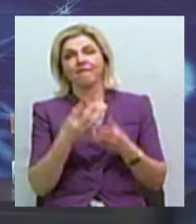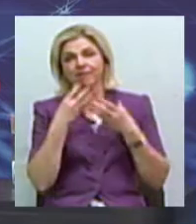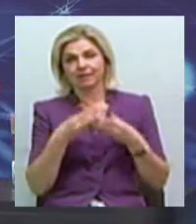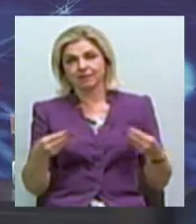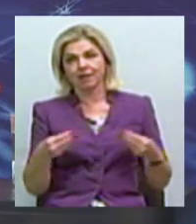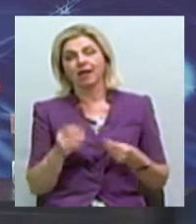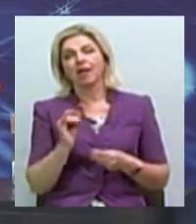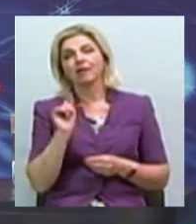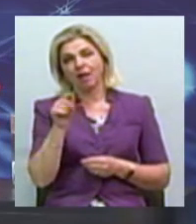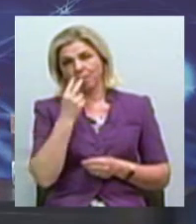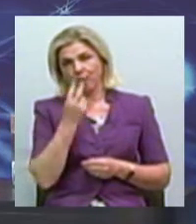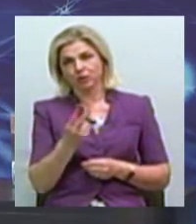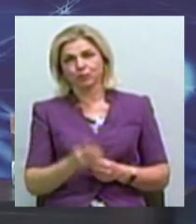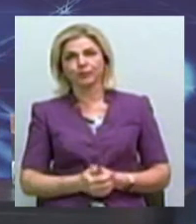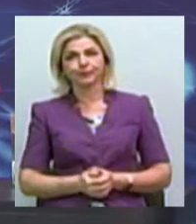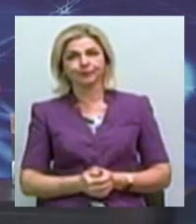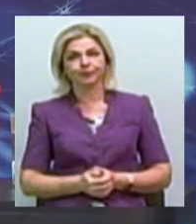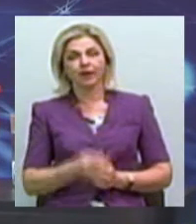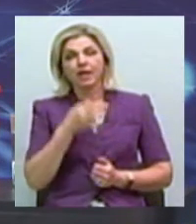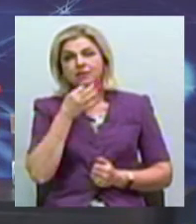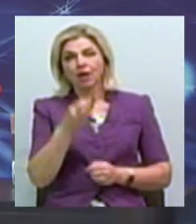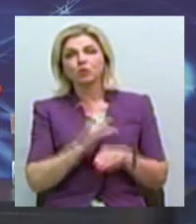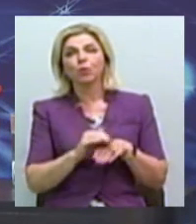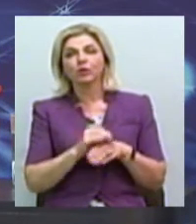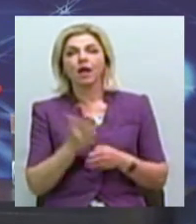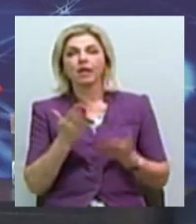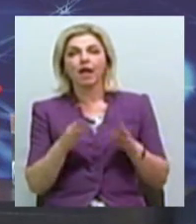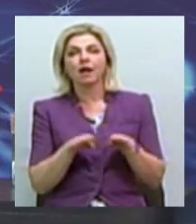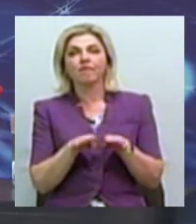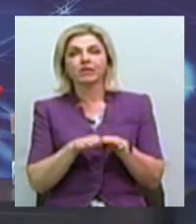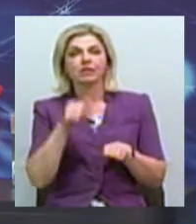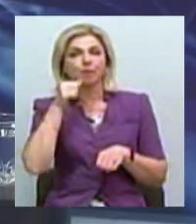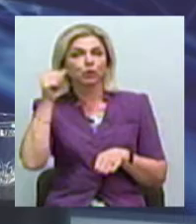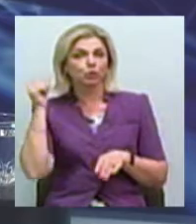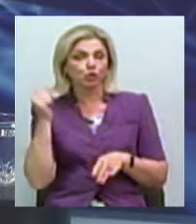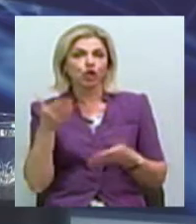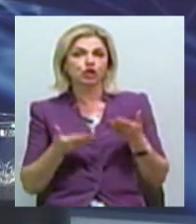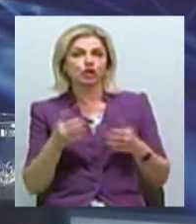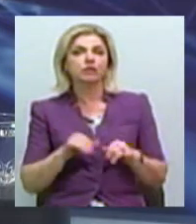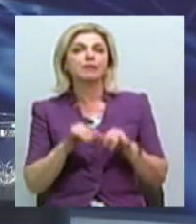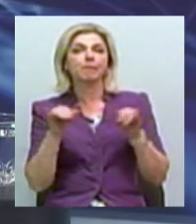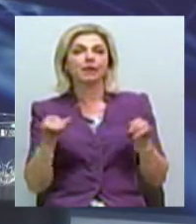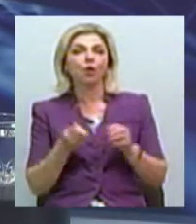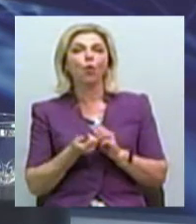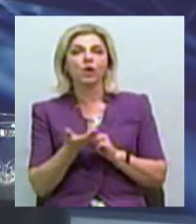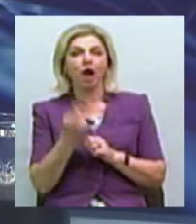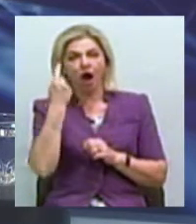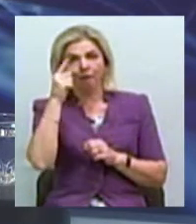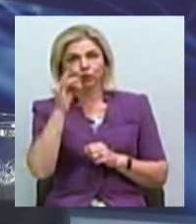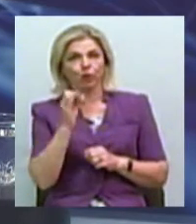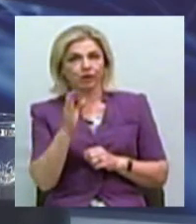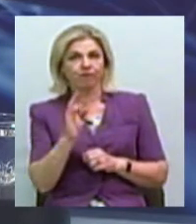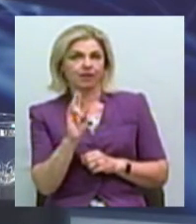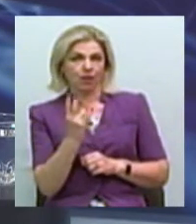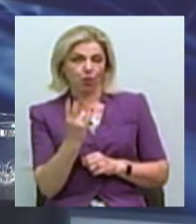власне, там вже побачимо. А скажіть, будь ласка, якщо порівняти з минулим роком, чи збільшилась кількість авторів